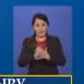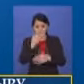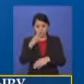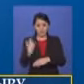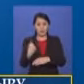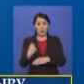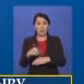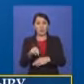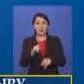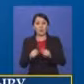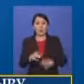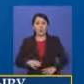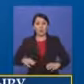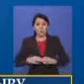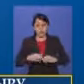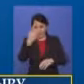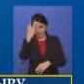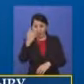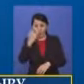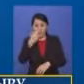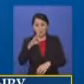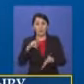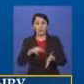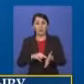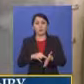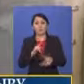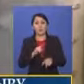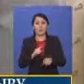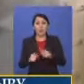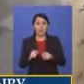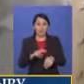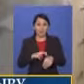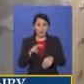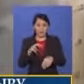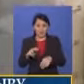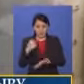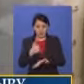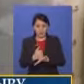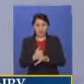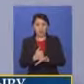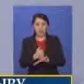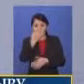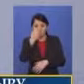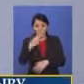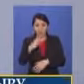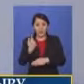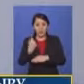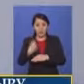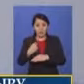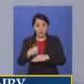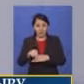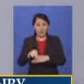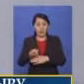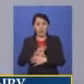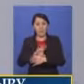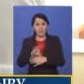сатып алынды. Мониторинг тобы жаздан бері дәріханалардағы бағаларды қадағалап келеді. Хаттамаға енген негізгі дәрі-дәрмекті сатып алып, оны нарыққа